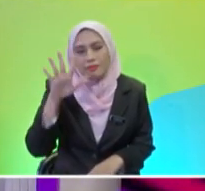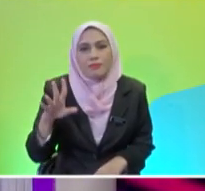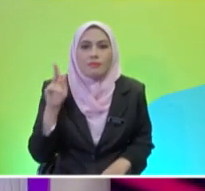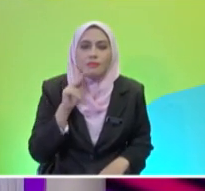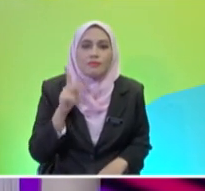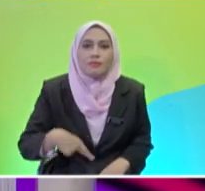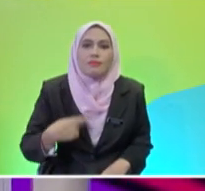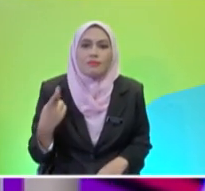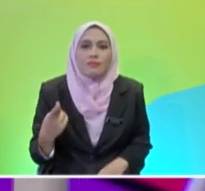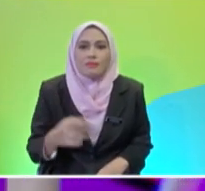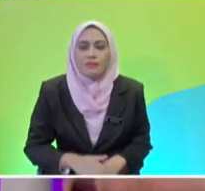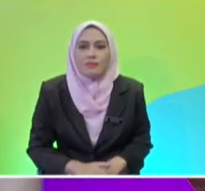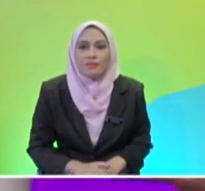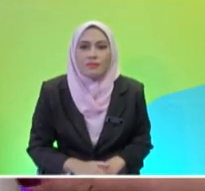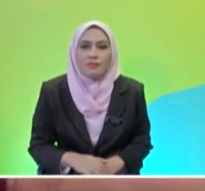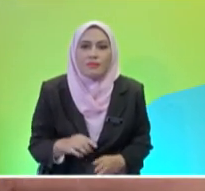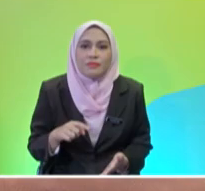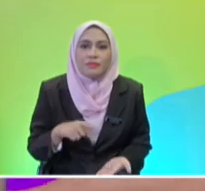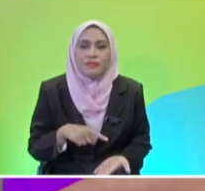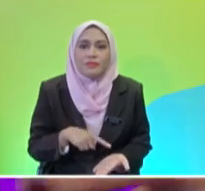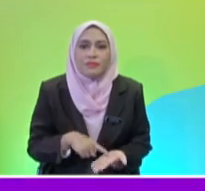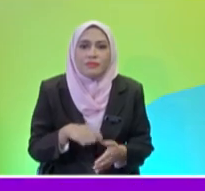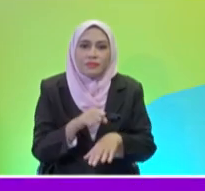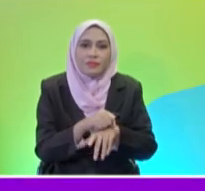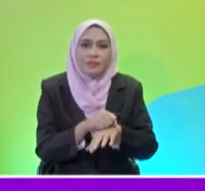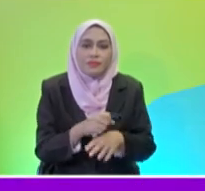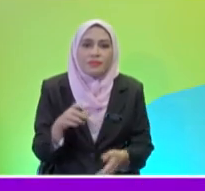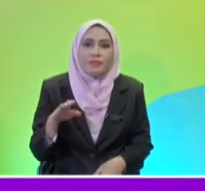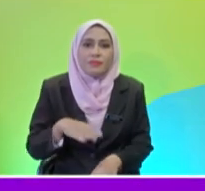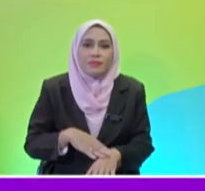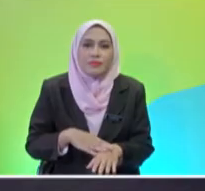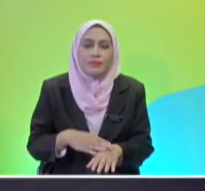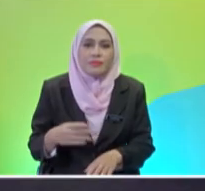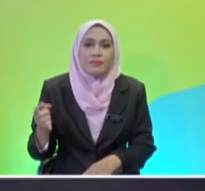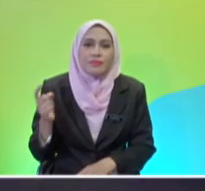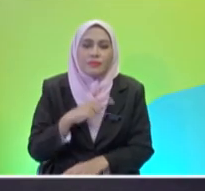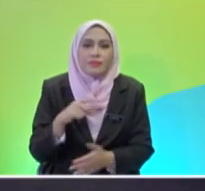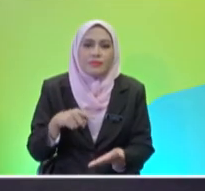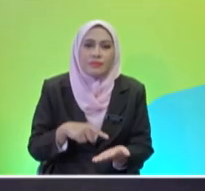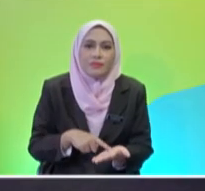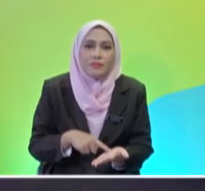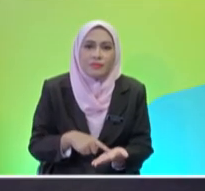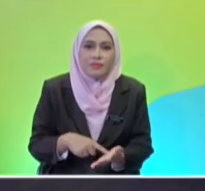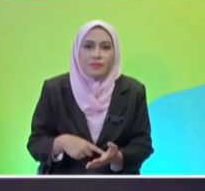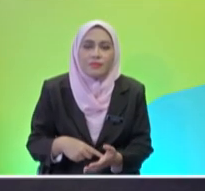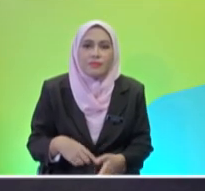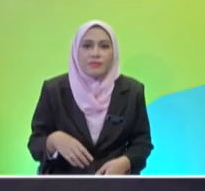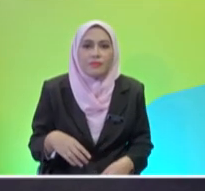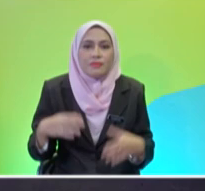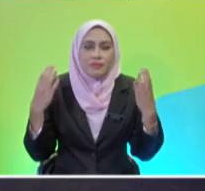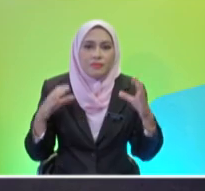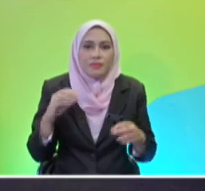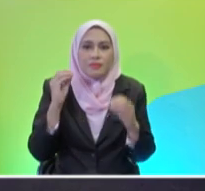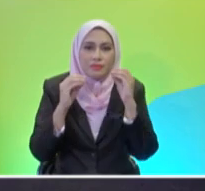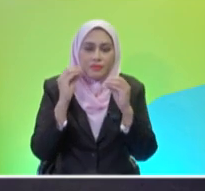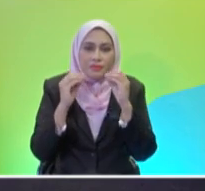inilah dia kita punya serangga pada hari ini cikgu. Cikgu ajar awak cara-cara mengeja dengan betul. Jom kita